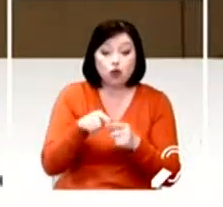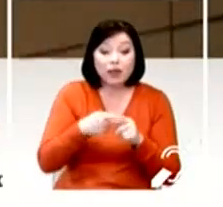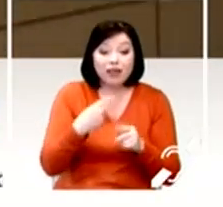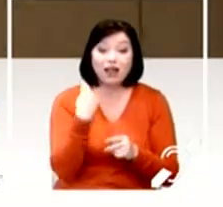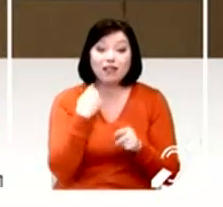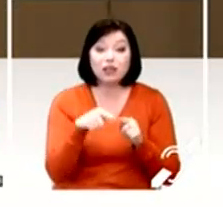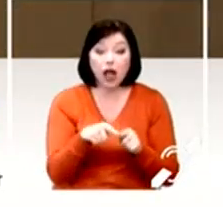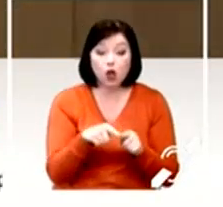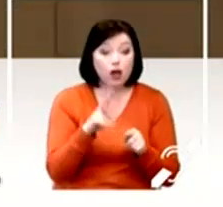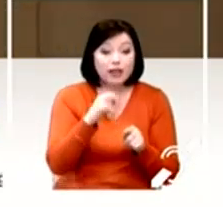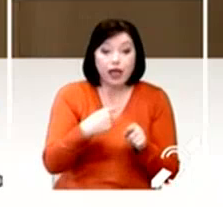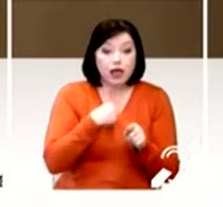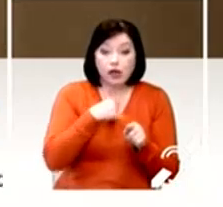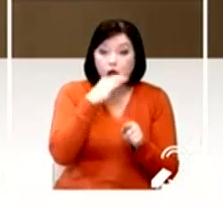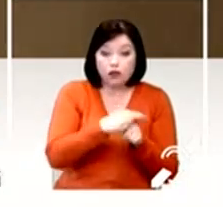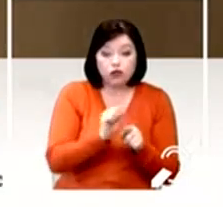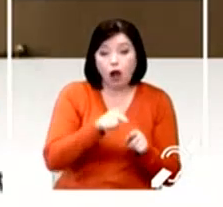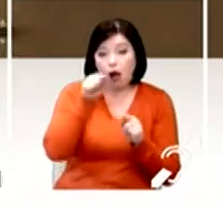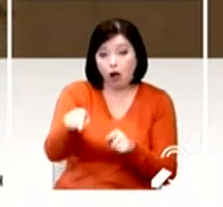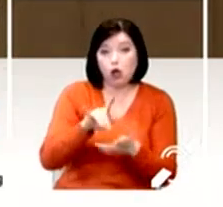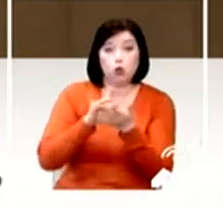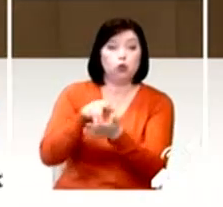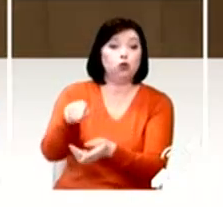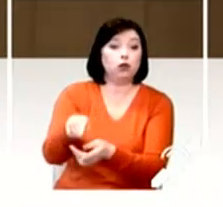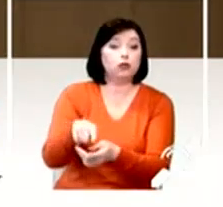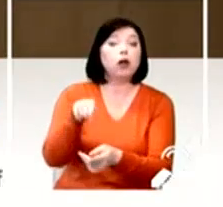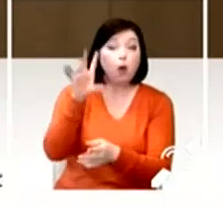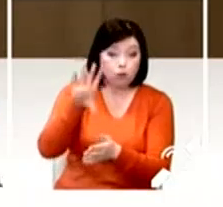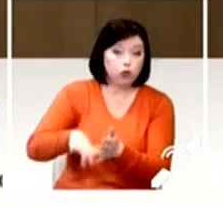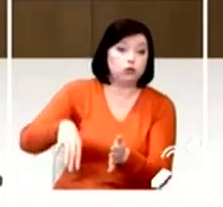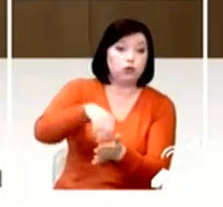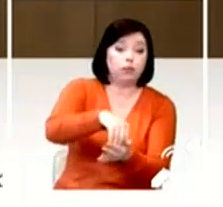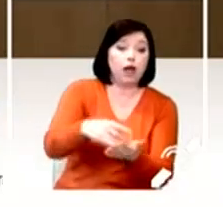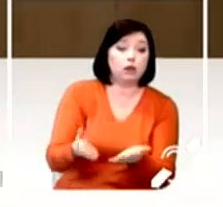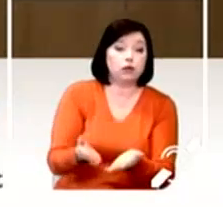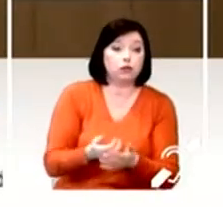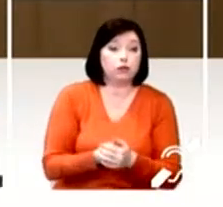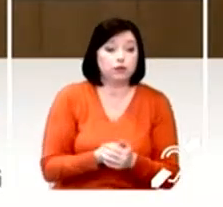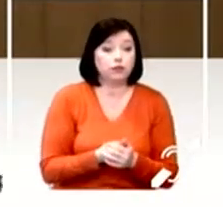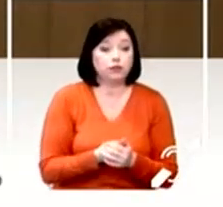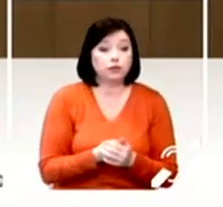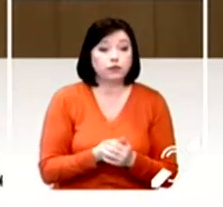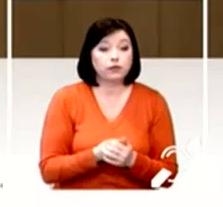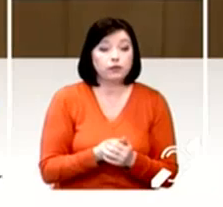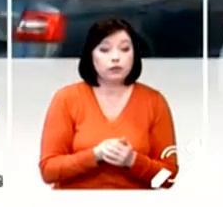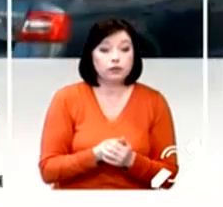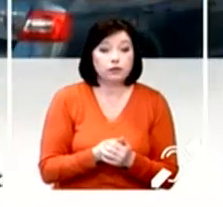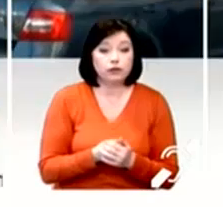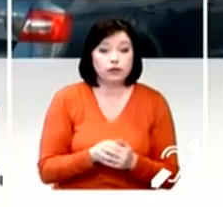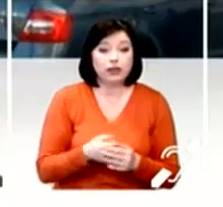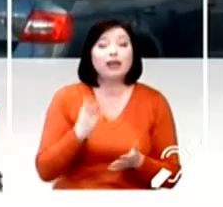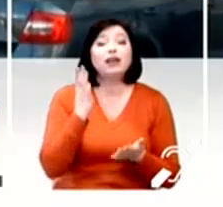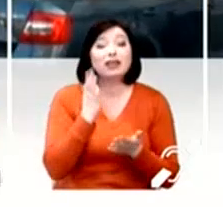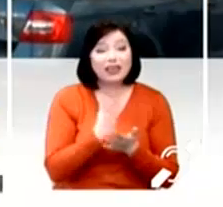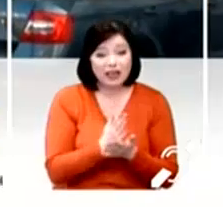această taxă de la operatorii economici către turiști, cu obligația de a o încasa hotelierii la recepție.